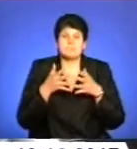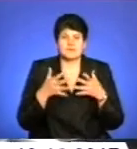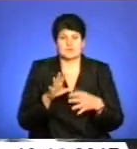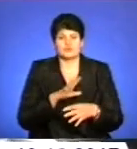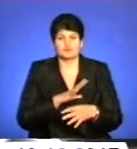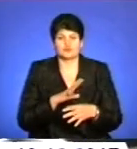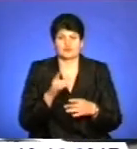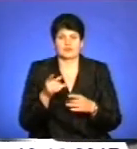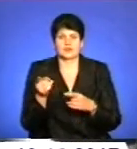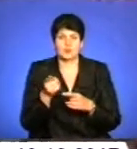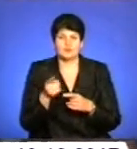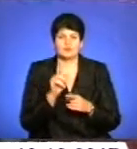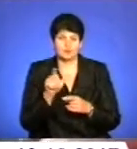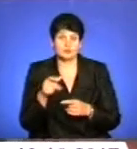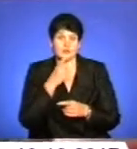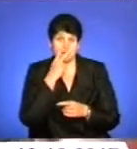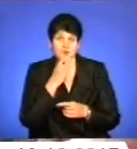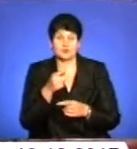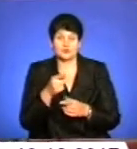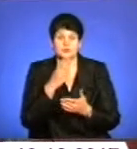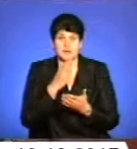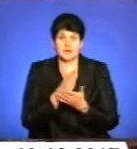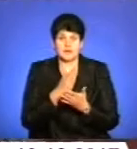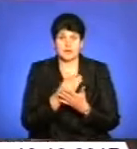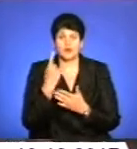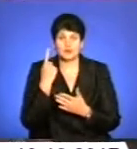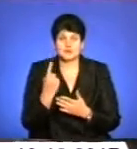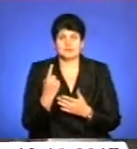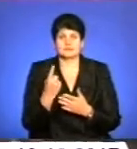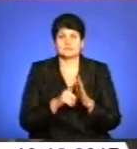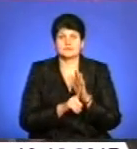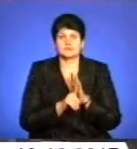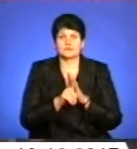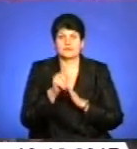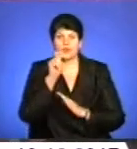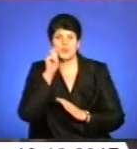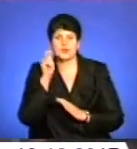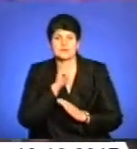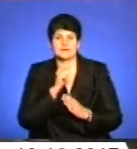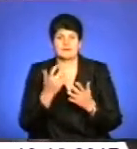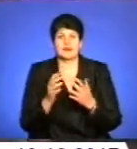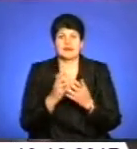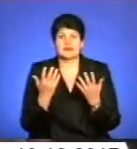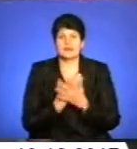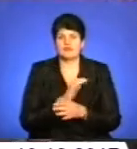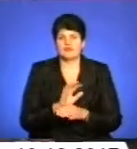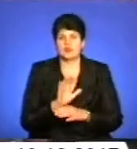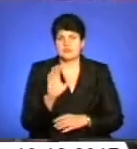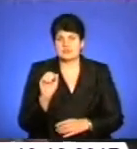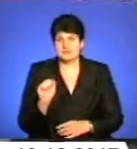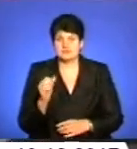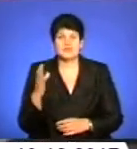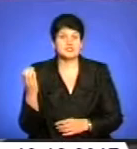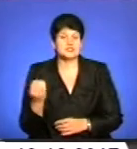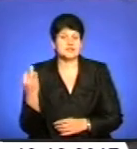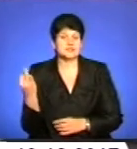того, щоб люди бачили, що Тернопіль є одним із рушієм українського кіновиробництва. Ще однією цікавинкою стане